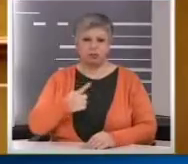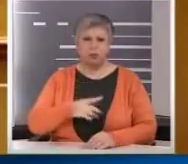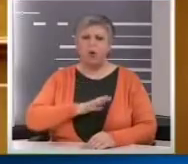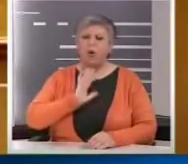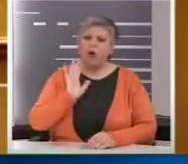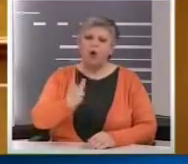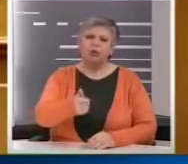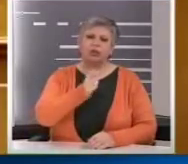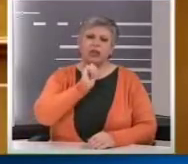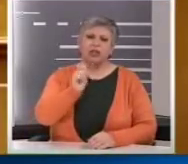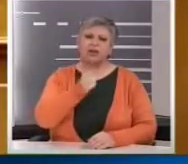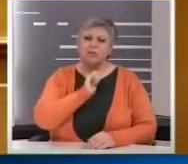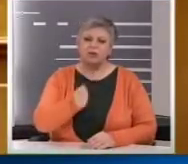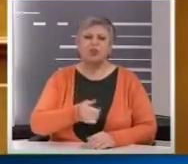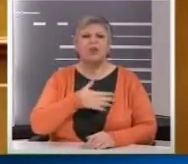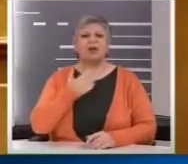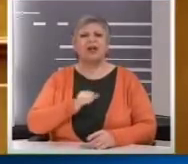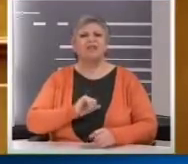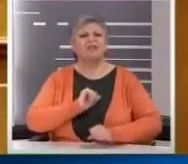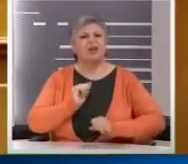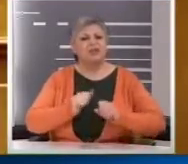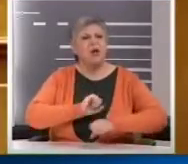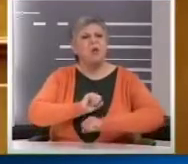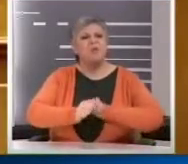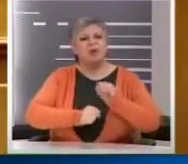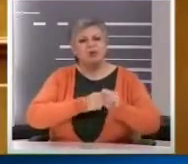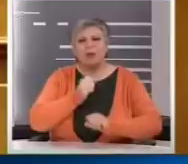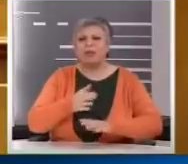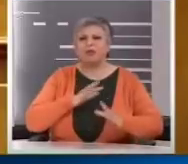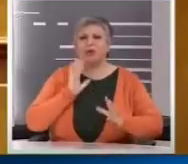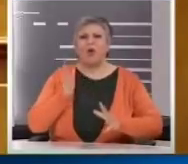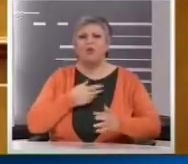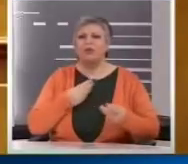βάλετε, ό,τι προσπάθειες δολοφονία χαρακτήρα και αν κάνετε,